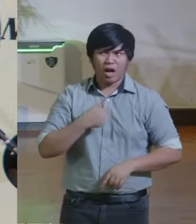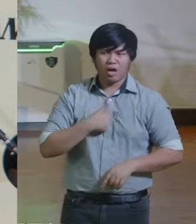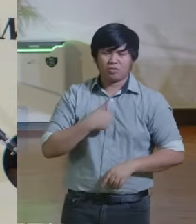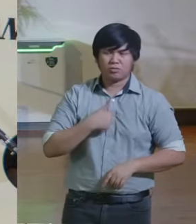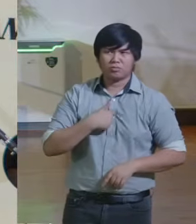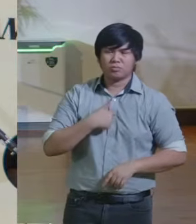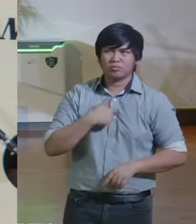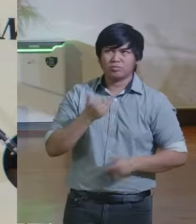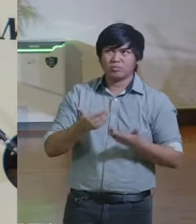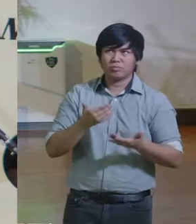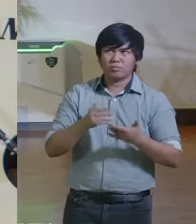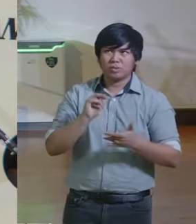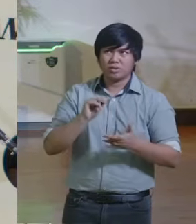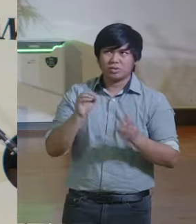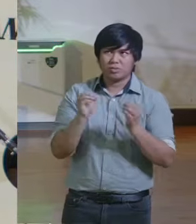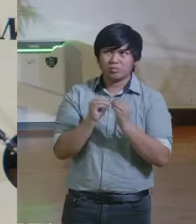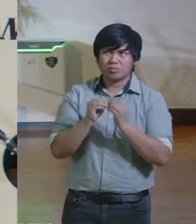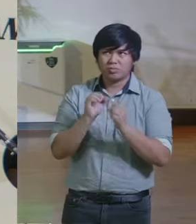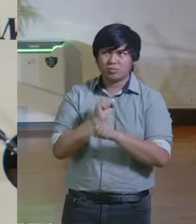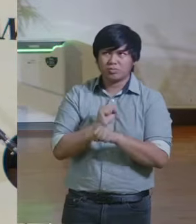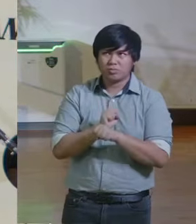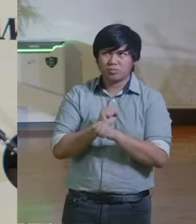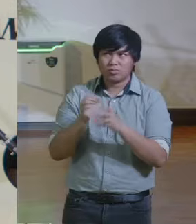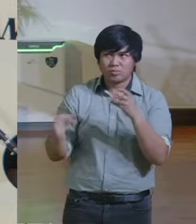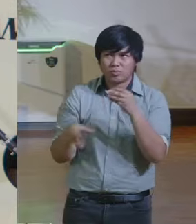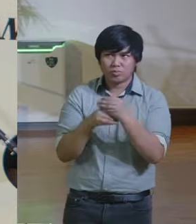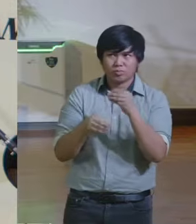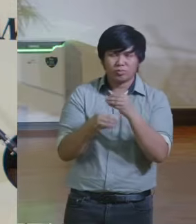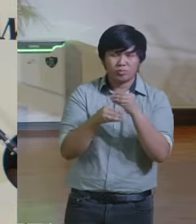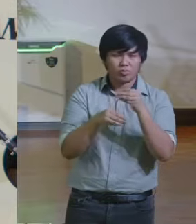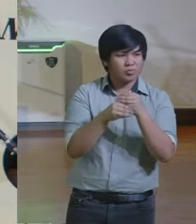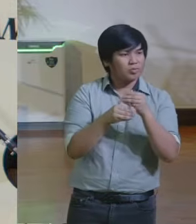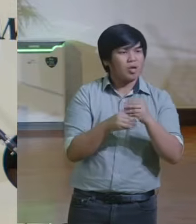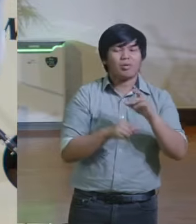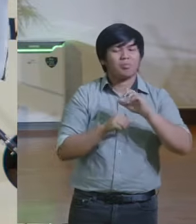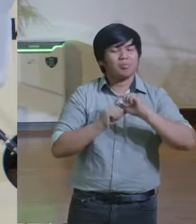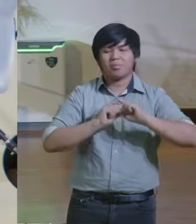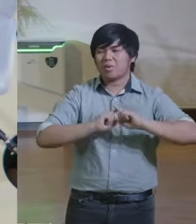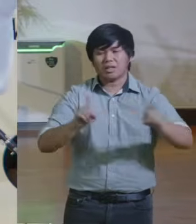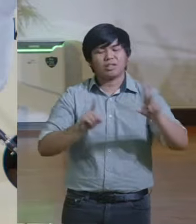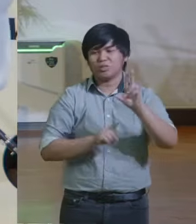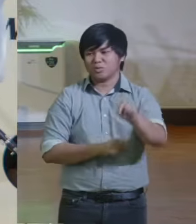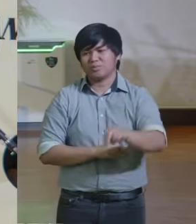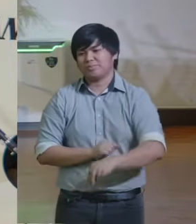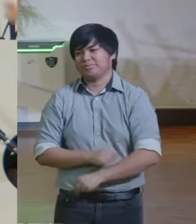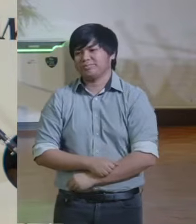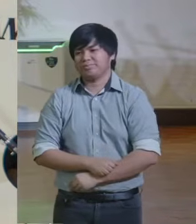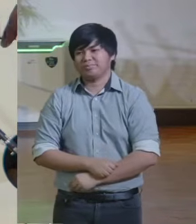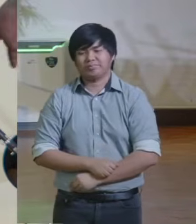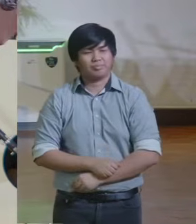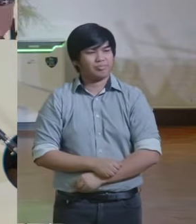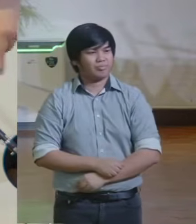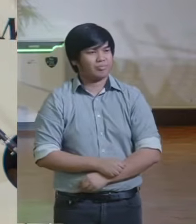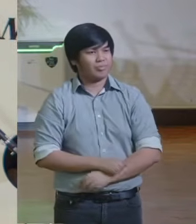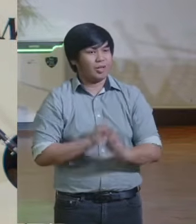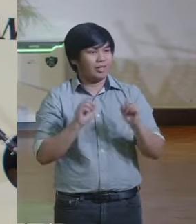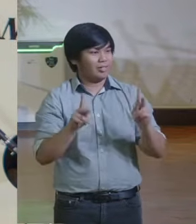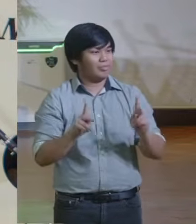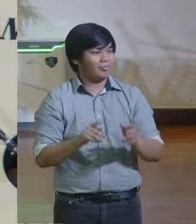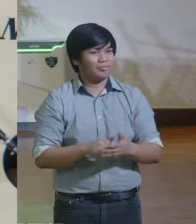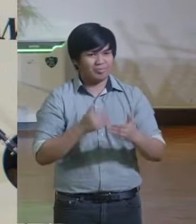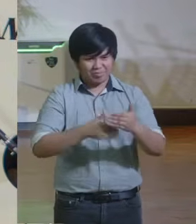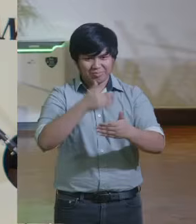maling katuruan. Punta na tayo sa pangalawang point. So, nakaisang point na po tayo.